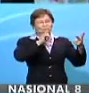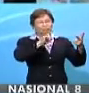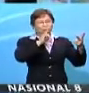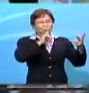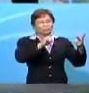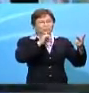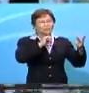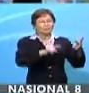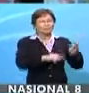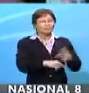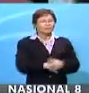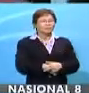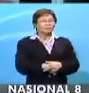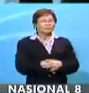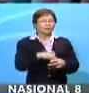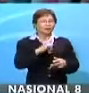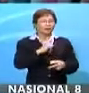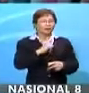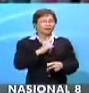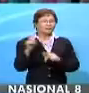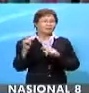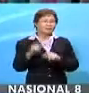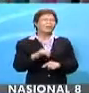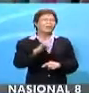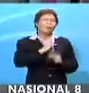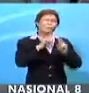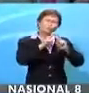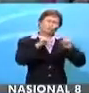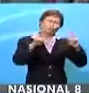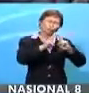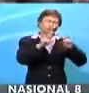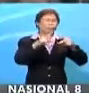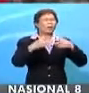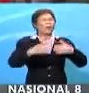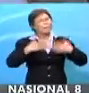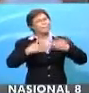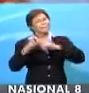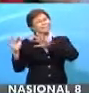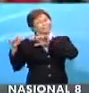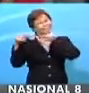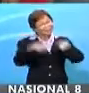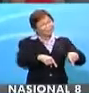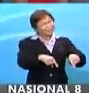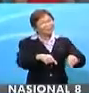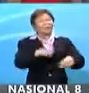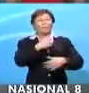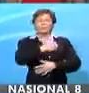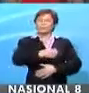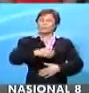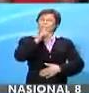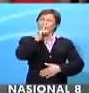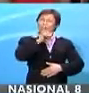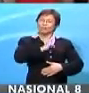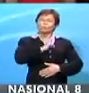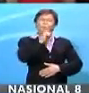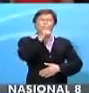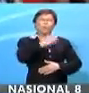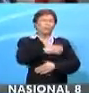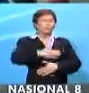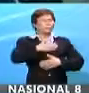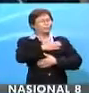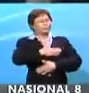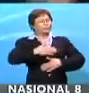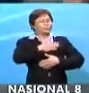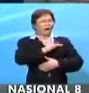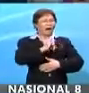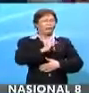be came here. I'm so happy being here. I'm enjoying actually, and